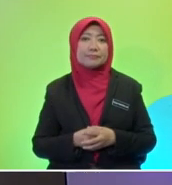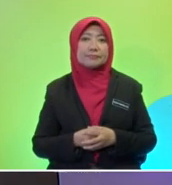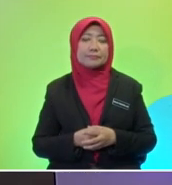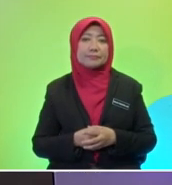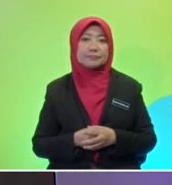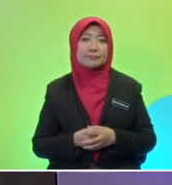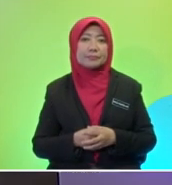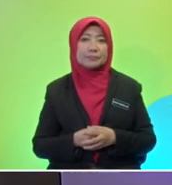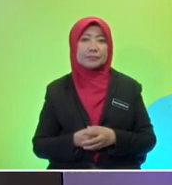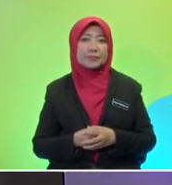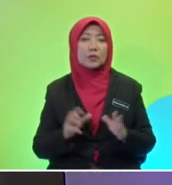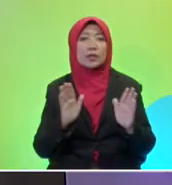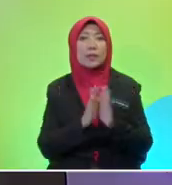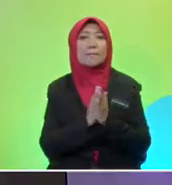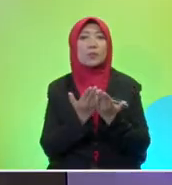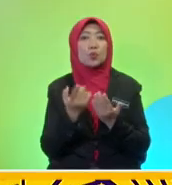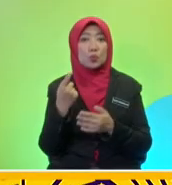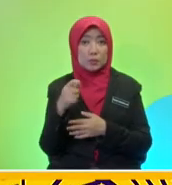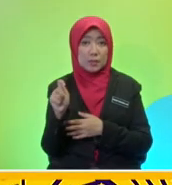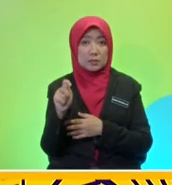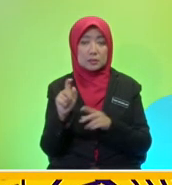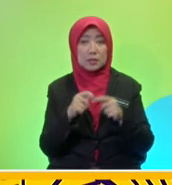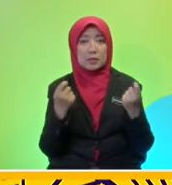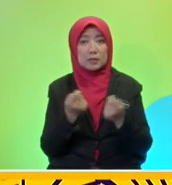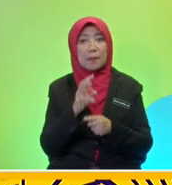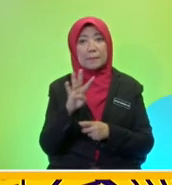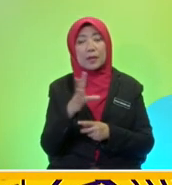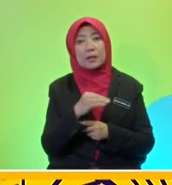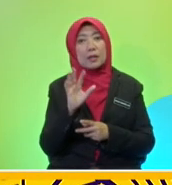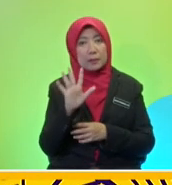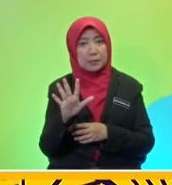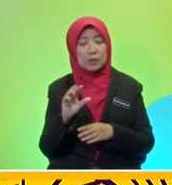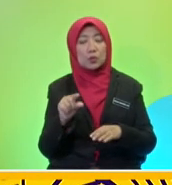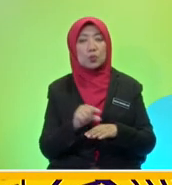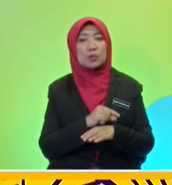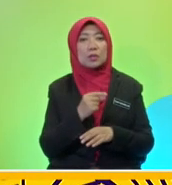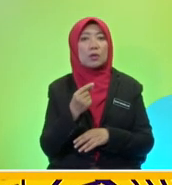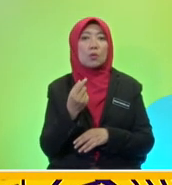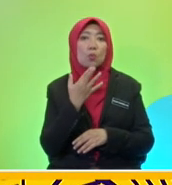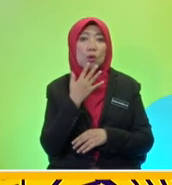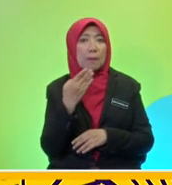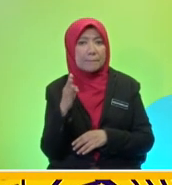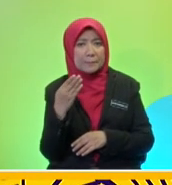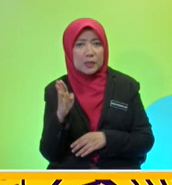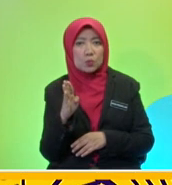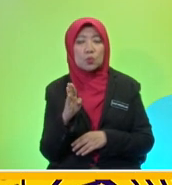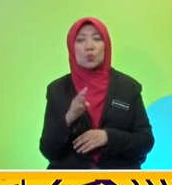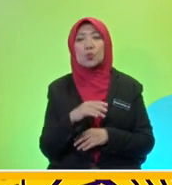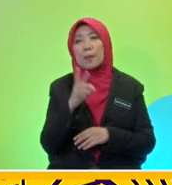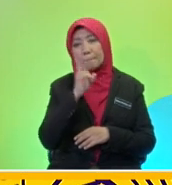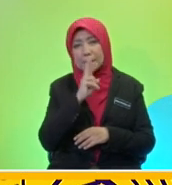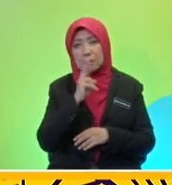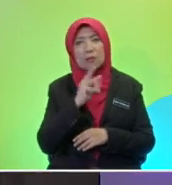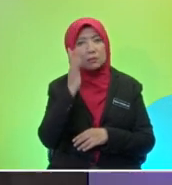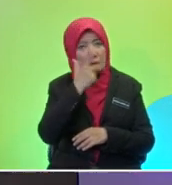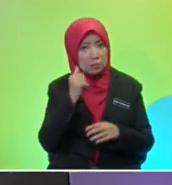terlihat buku teks yang digunakan adalah buku teks warna biru dan warna cantik bukunya isi pun cantik jadi